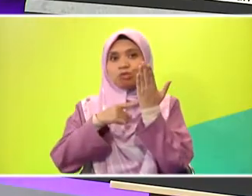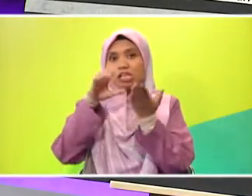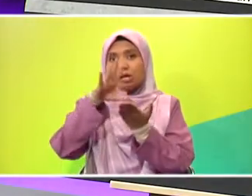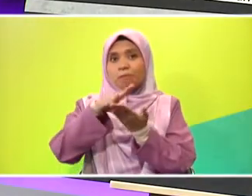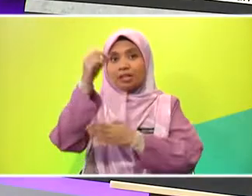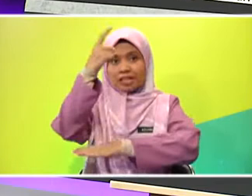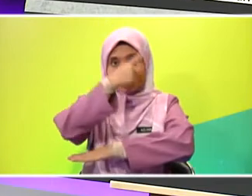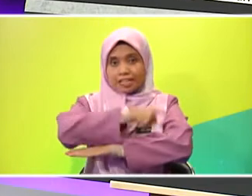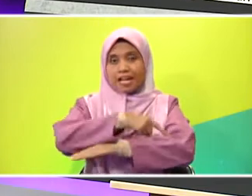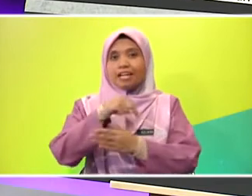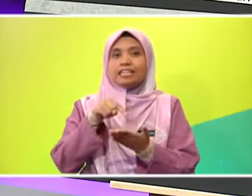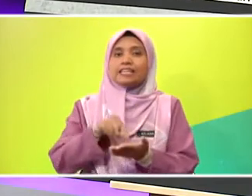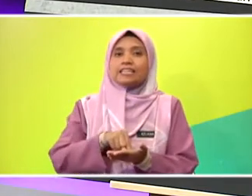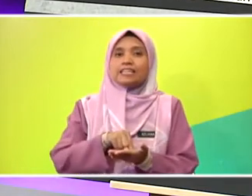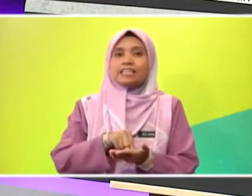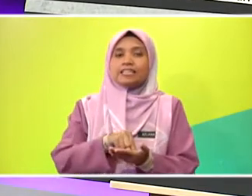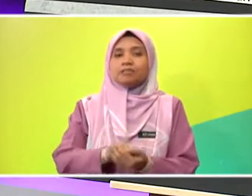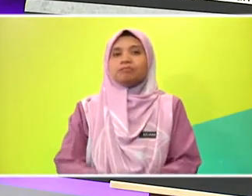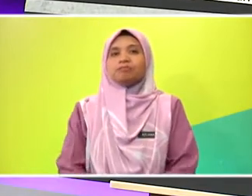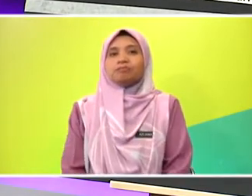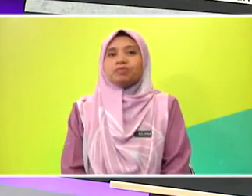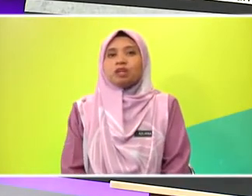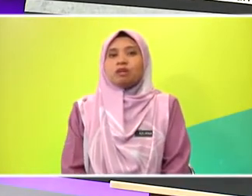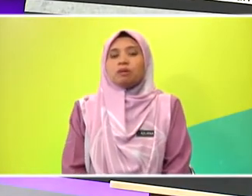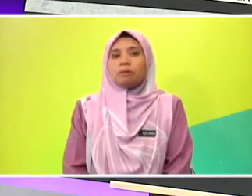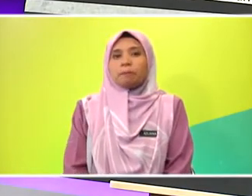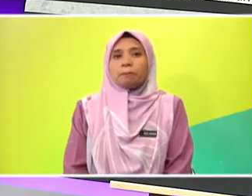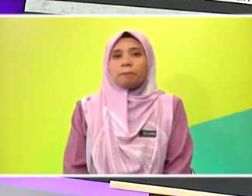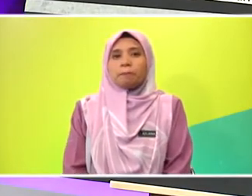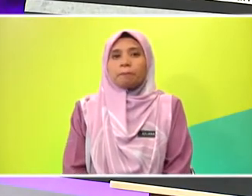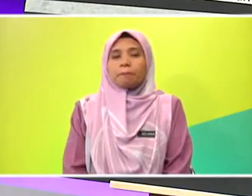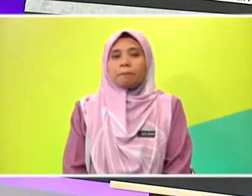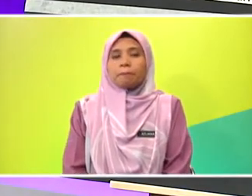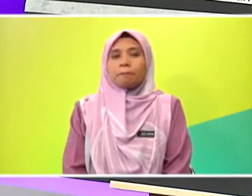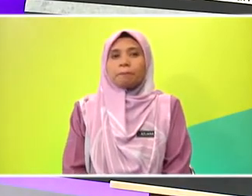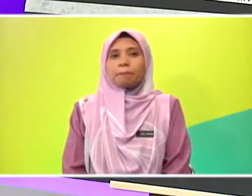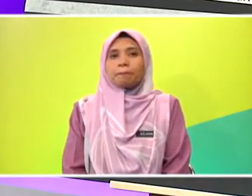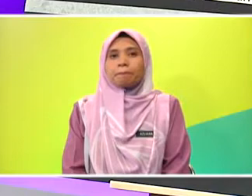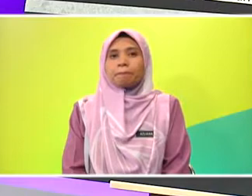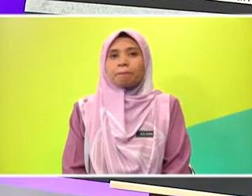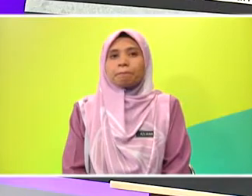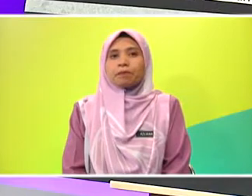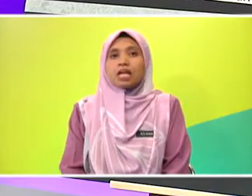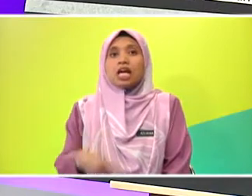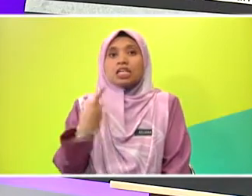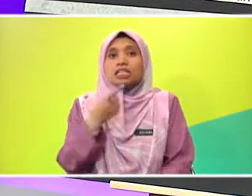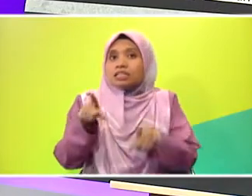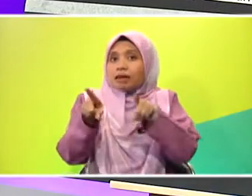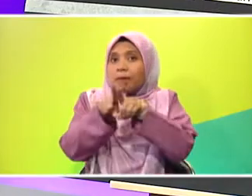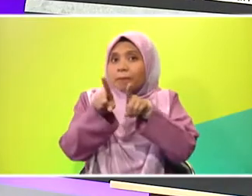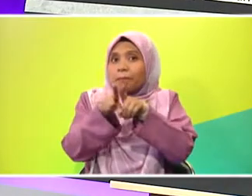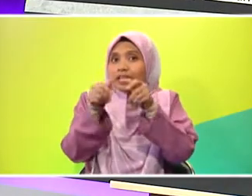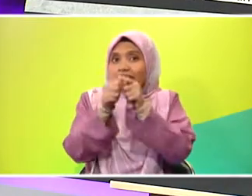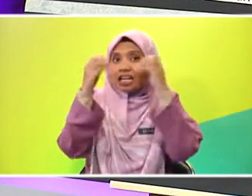dalam mata pelajaran bahasa Melayu khusus untuk slot pendidikan khas bagi tahun 23 bersama dengan cek